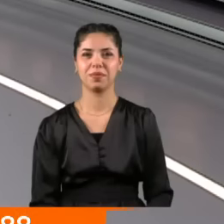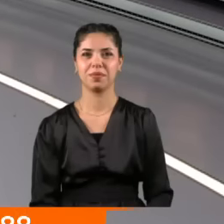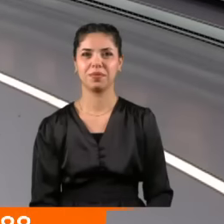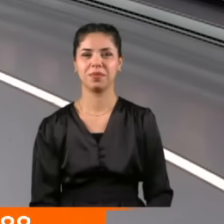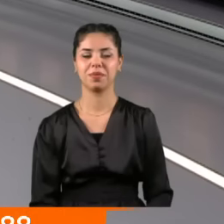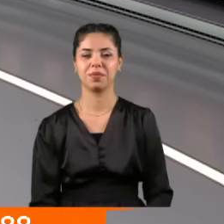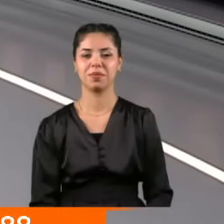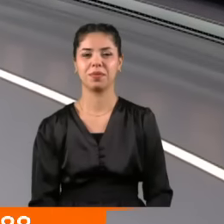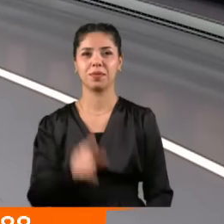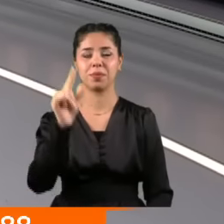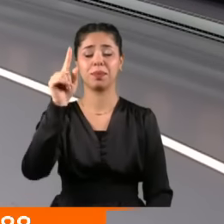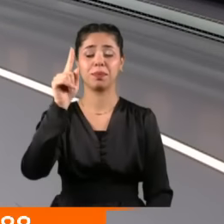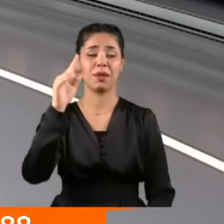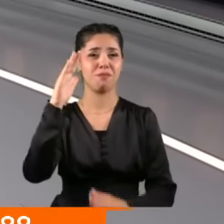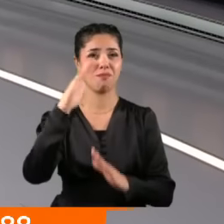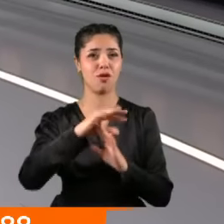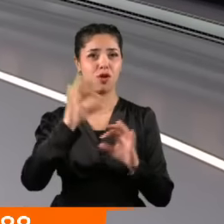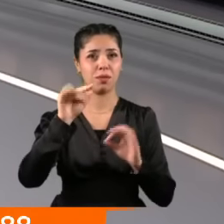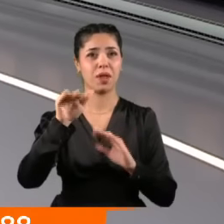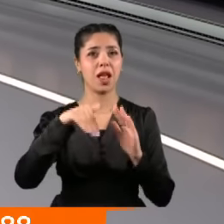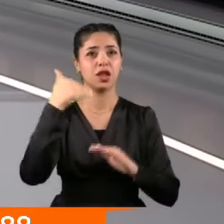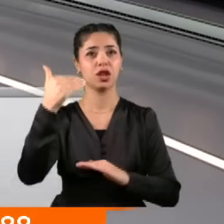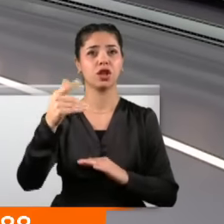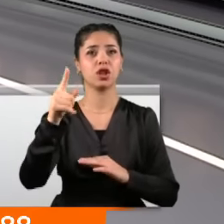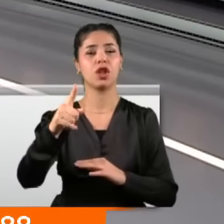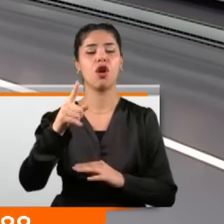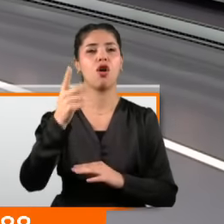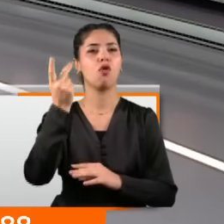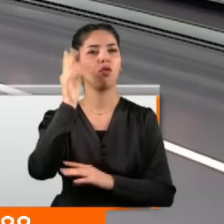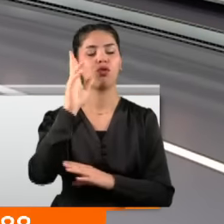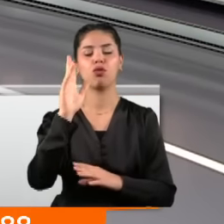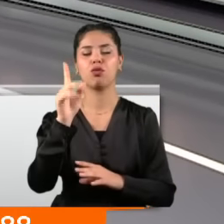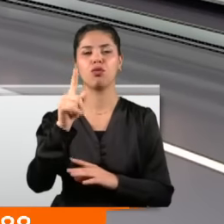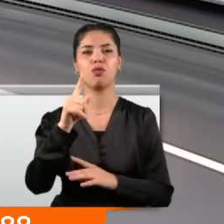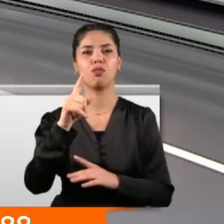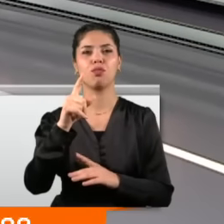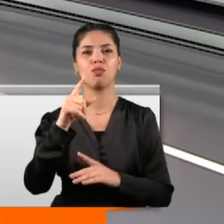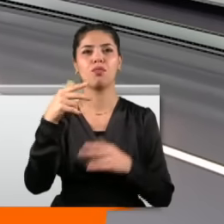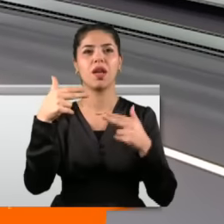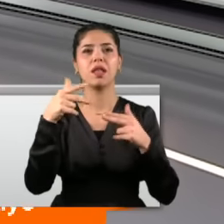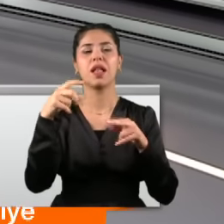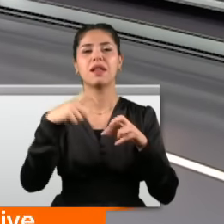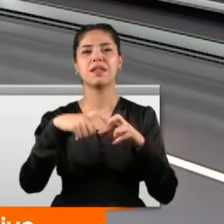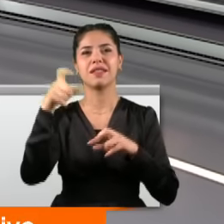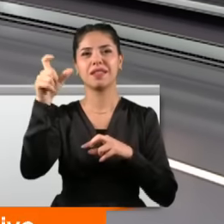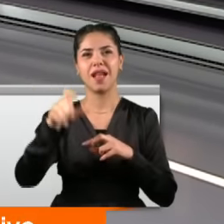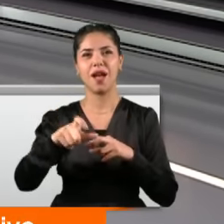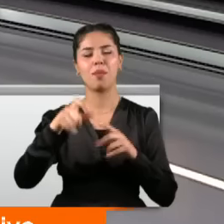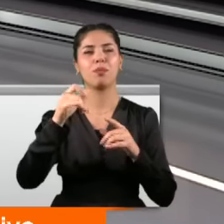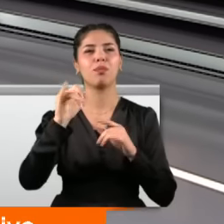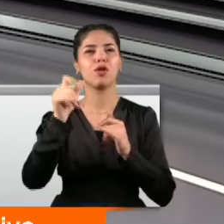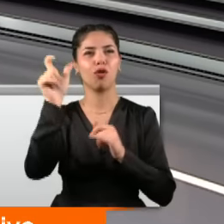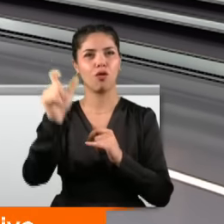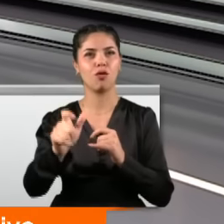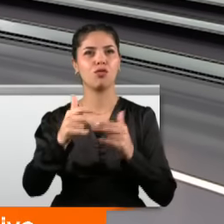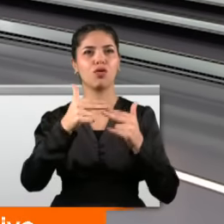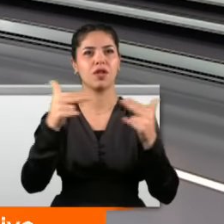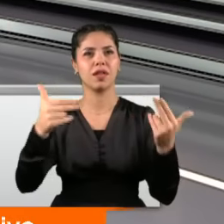Ve bir ara zamanı, birazdan Ezel'in unutulmaz karakteri Ramiz Karaeski'nin hikayesini anlatıldı. Dayı, bir adamın